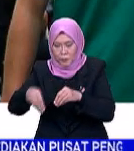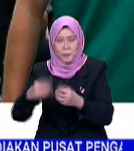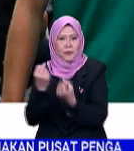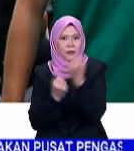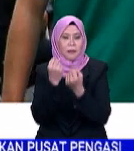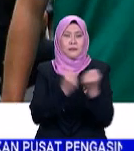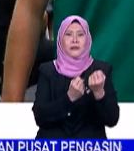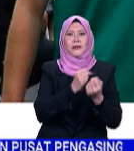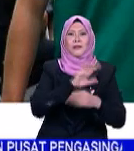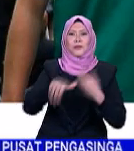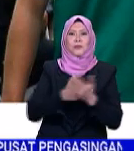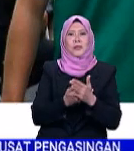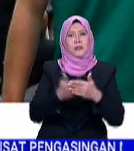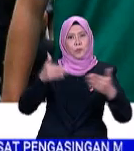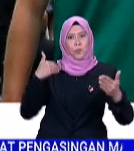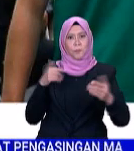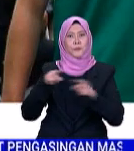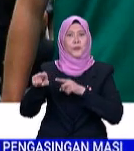persediaan perlumbaan.